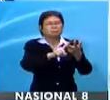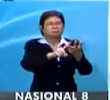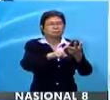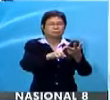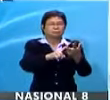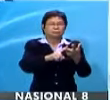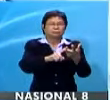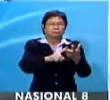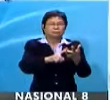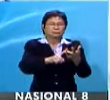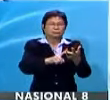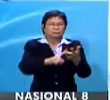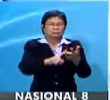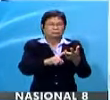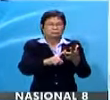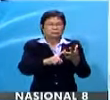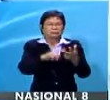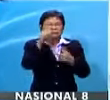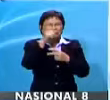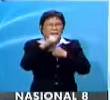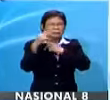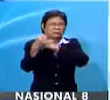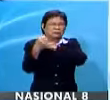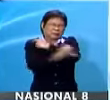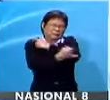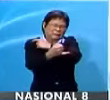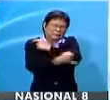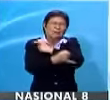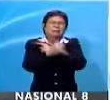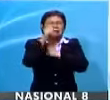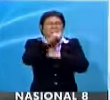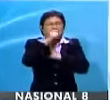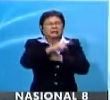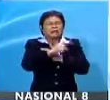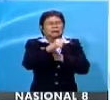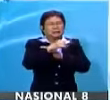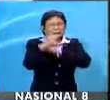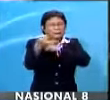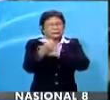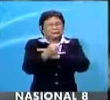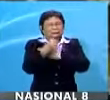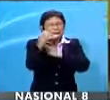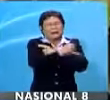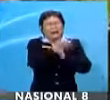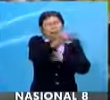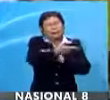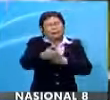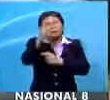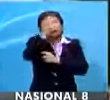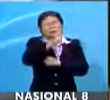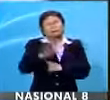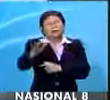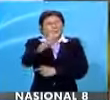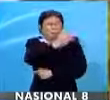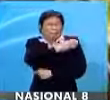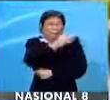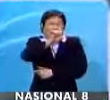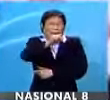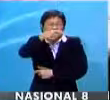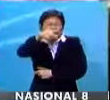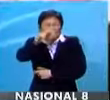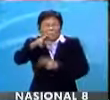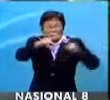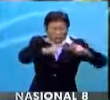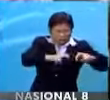Parti khianat terhadap harta-harta kerajaan dan sebagainya justeru beliau menggesa SPR